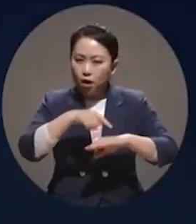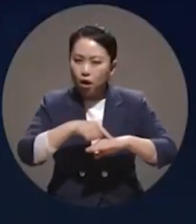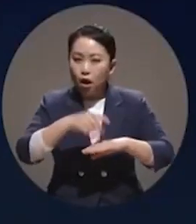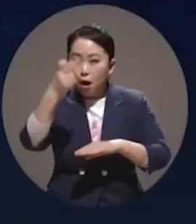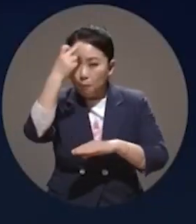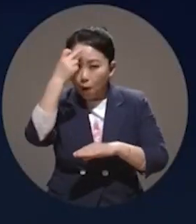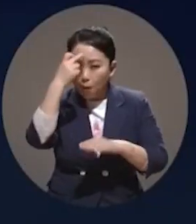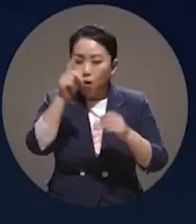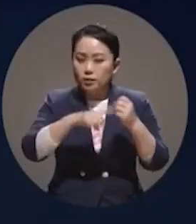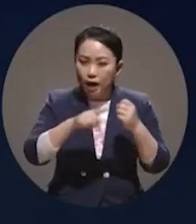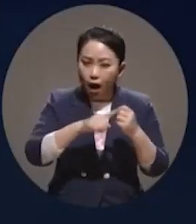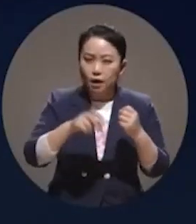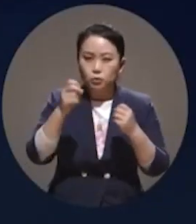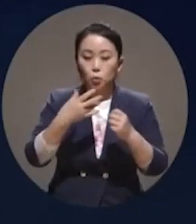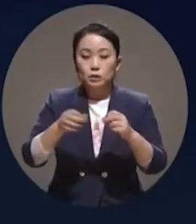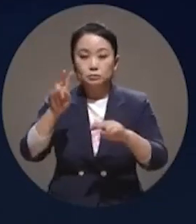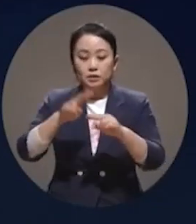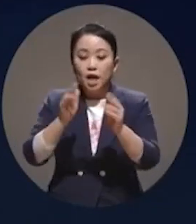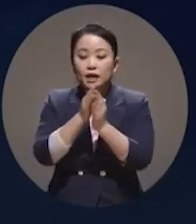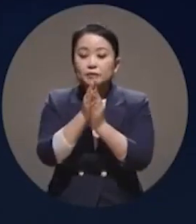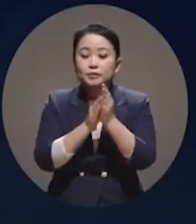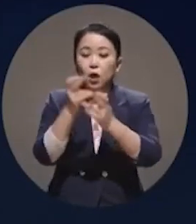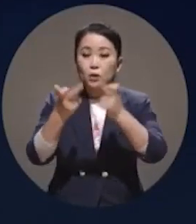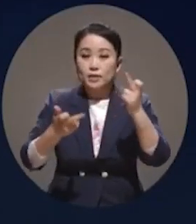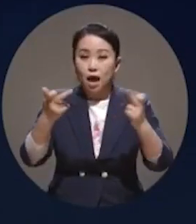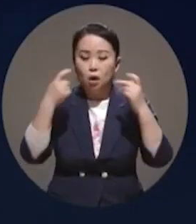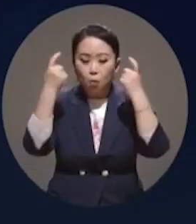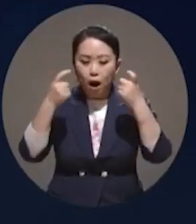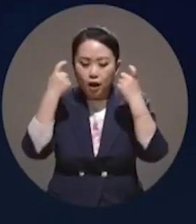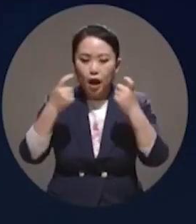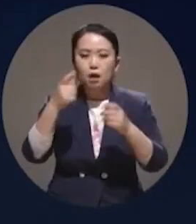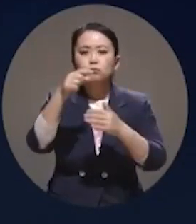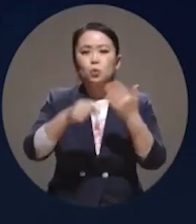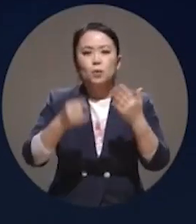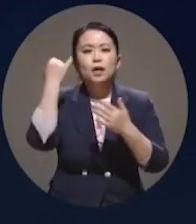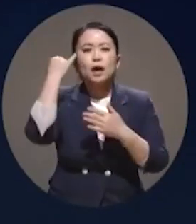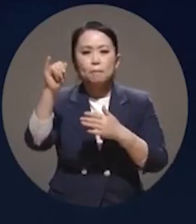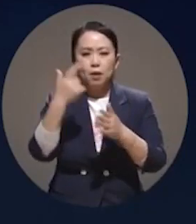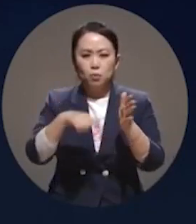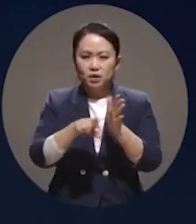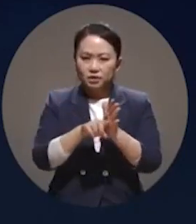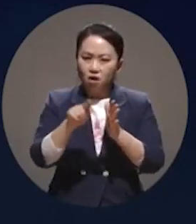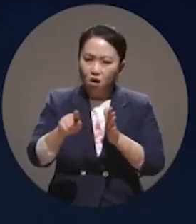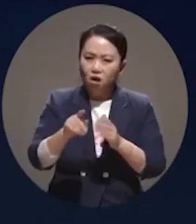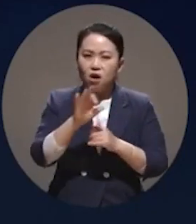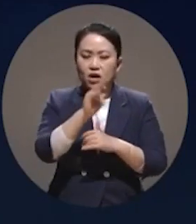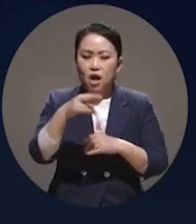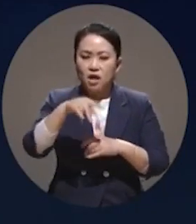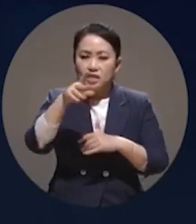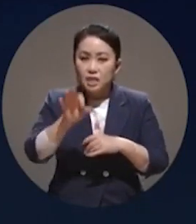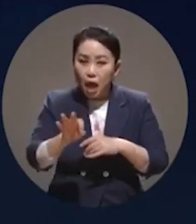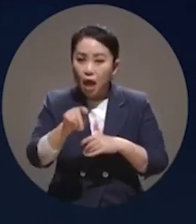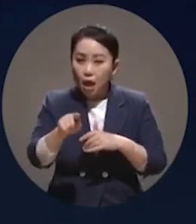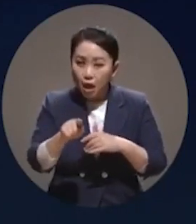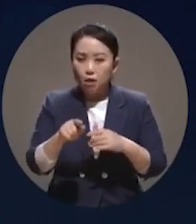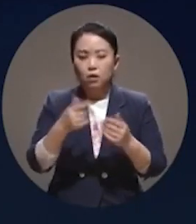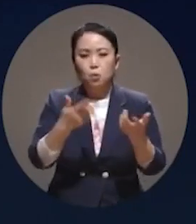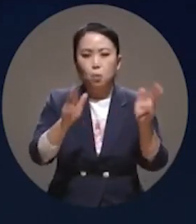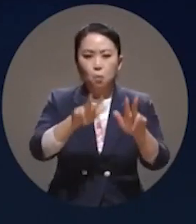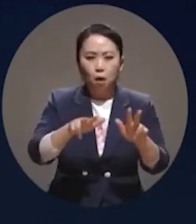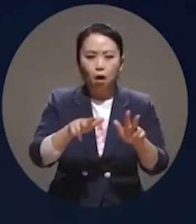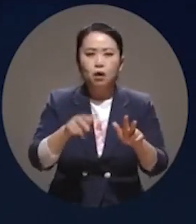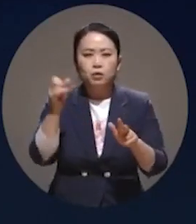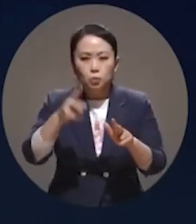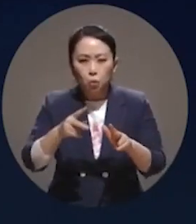범어사와 금정산의 관광 프로그램을 개발하겠다면서 야생 돌고래 관람 크루즈를 탑니다. 정글 탐험, 캥거루